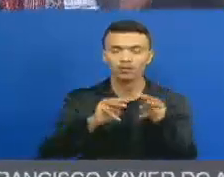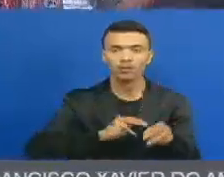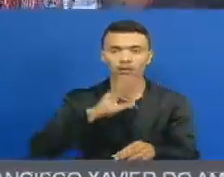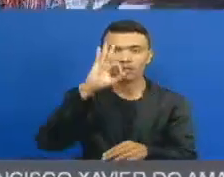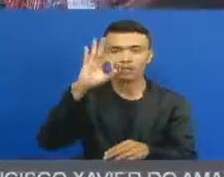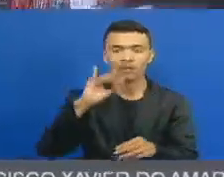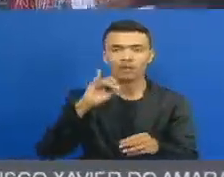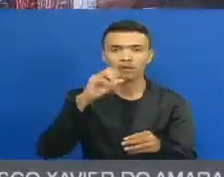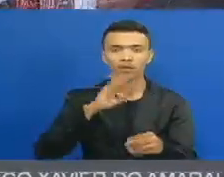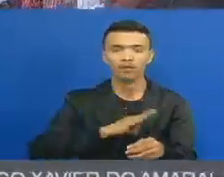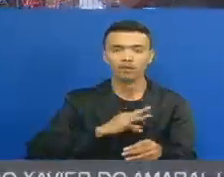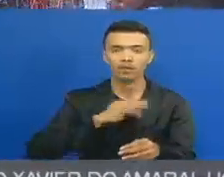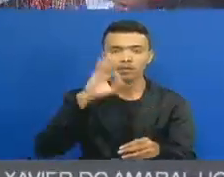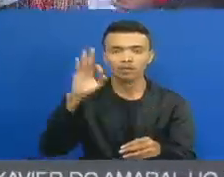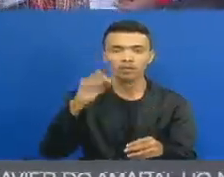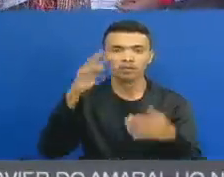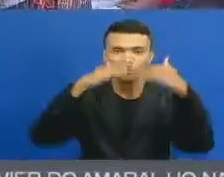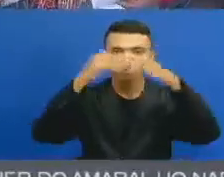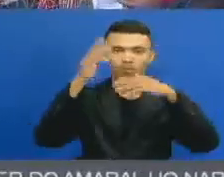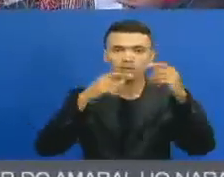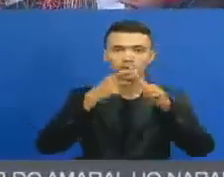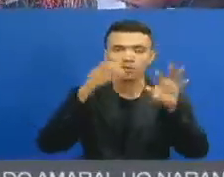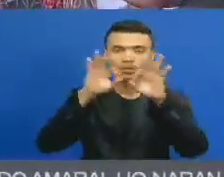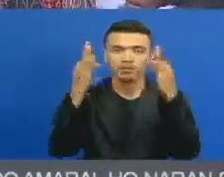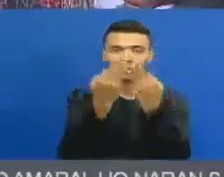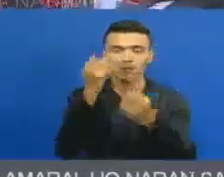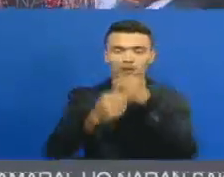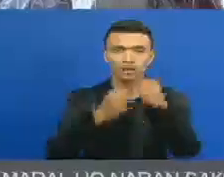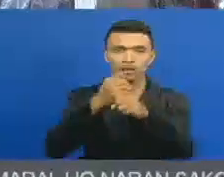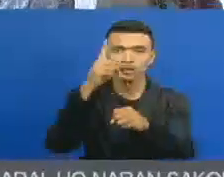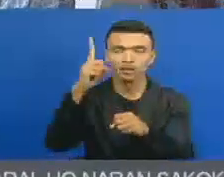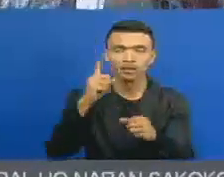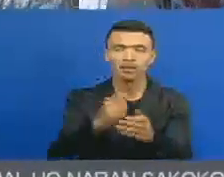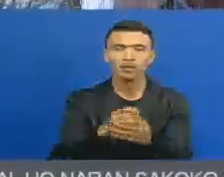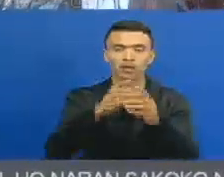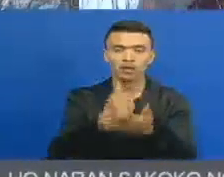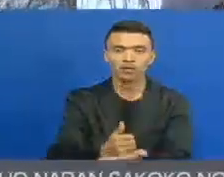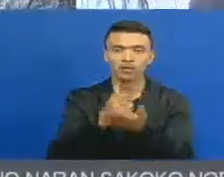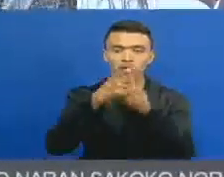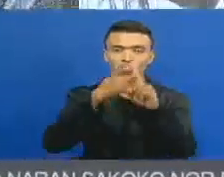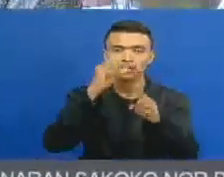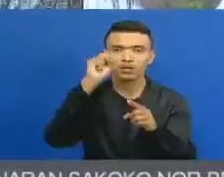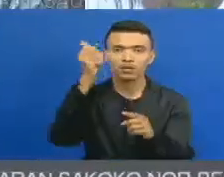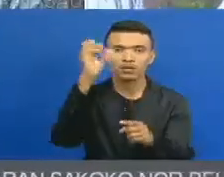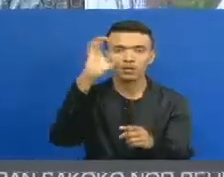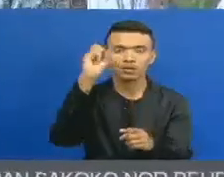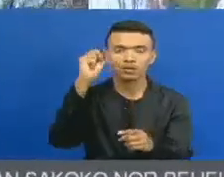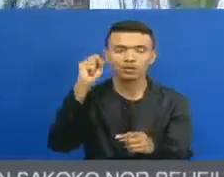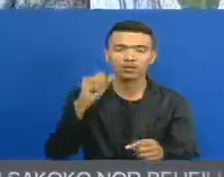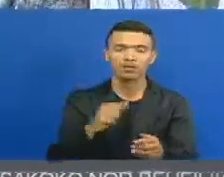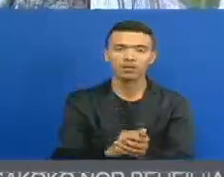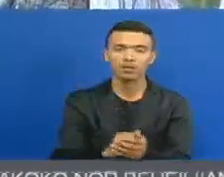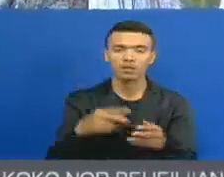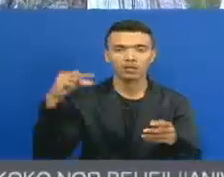nebe konstrui husi familia durante tinang ida resing, o apoio fundus husi serviço apoio ba sociedade civil no auditoria social,